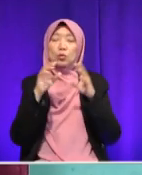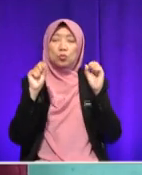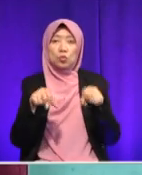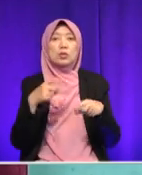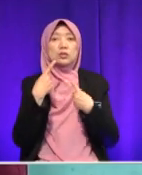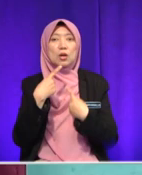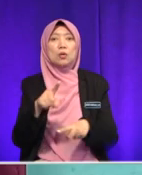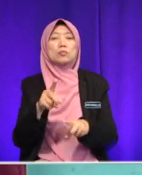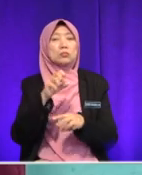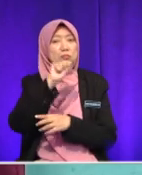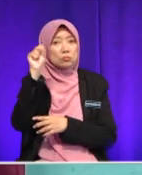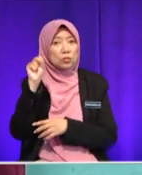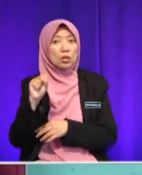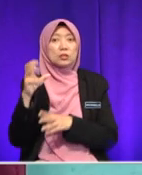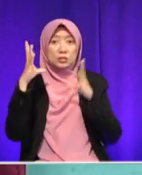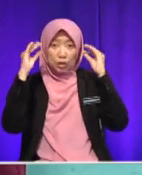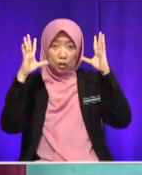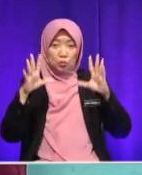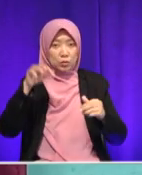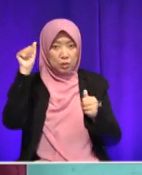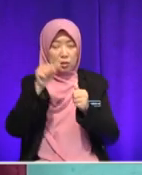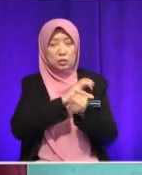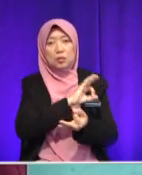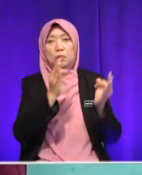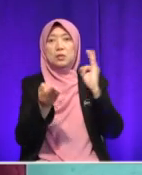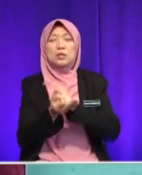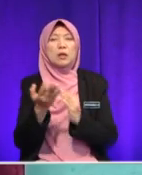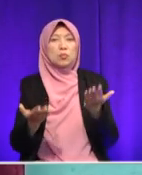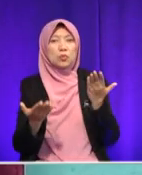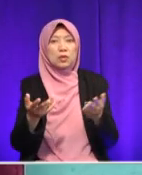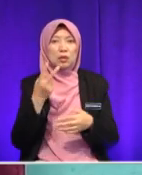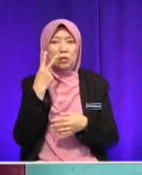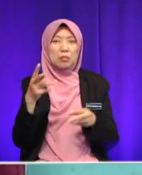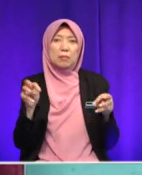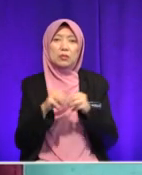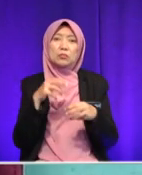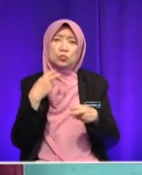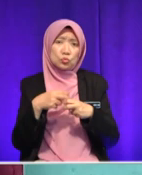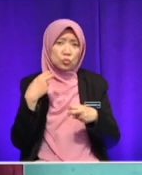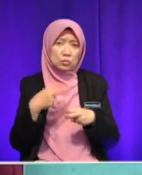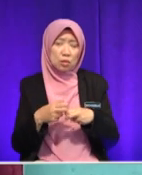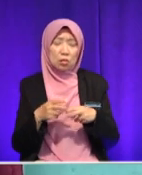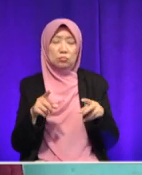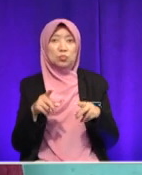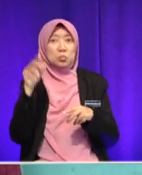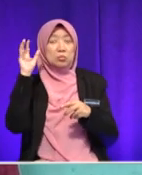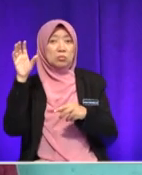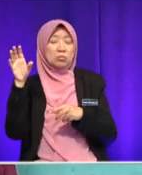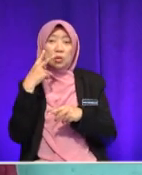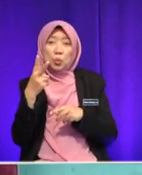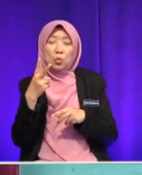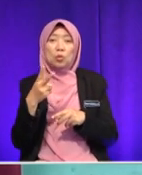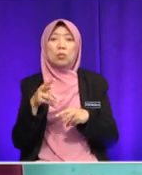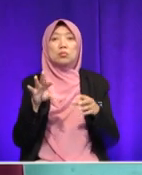menjawab soalan cikgu dengan baik. Ingat, transformasi mungkin nampak susah. Bila dengar perkataan transformasi itu, susahnya